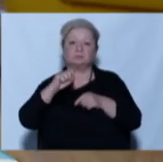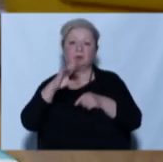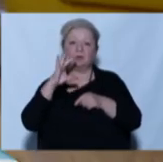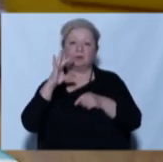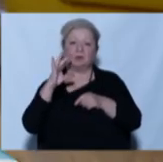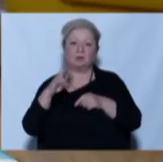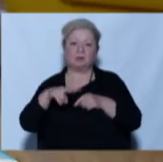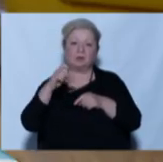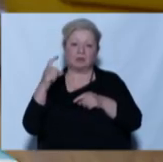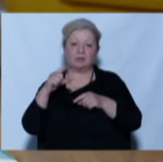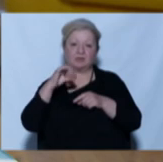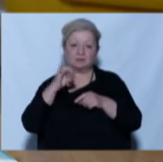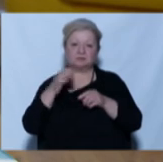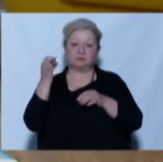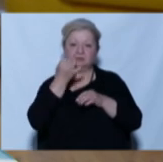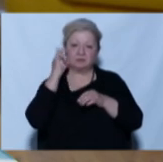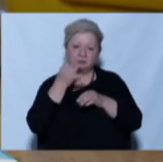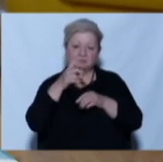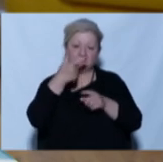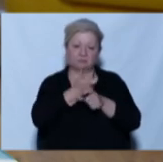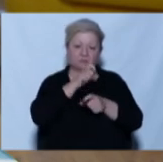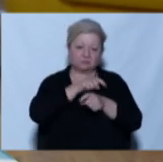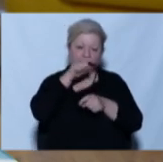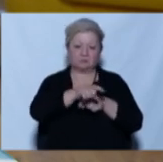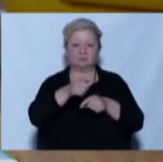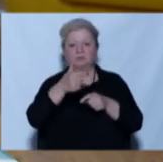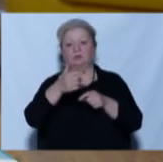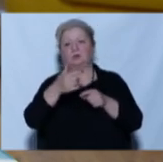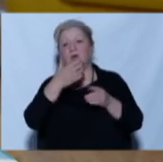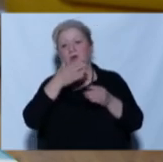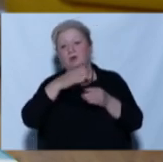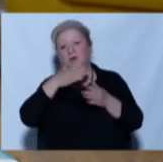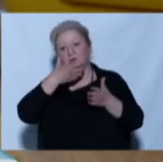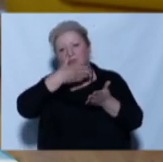იყო მე-16 საუკუნეში უარი ეთქვა კავკასიასთან ურთიერთობაზე და